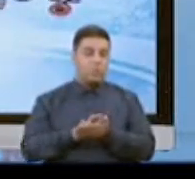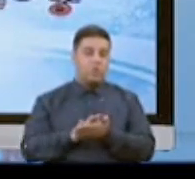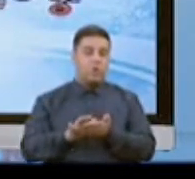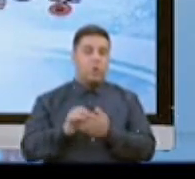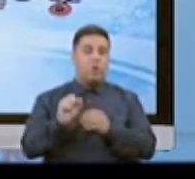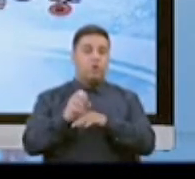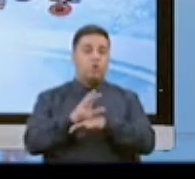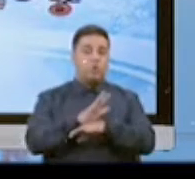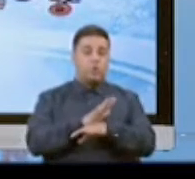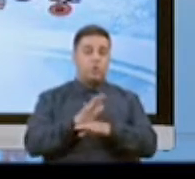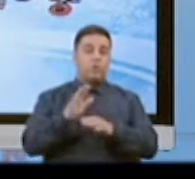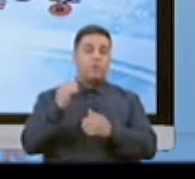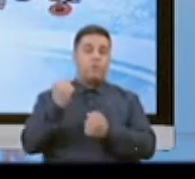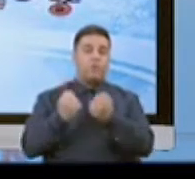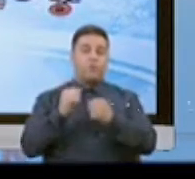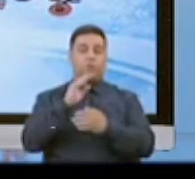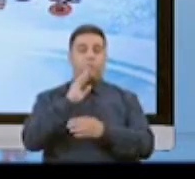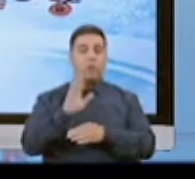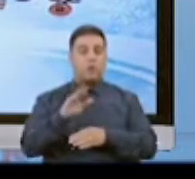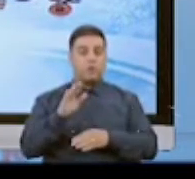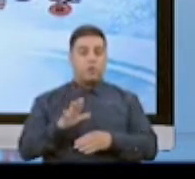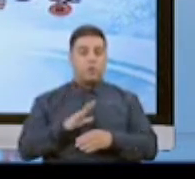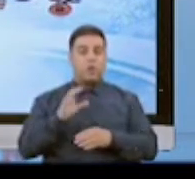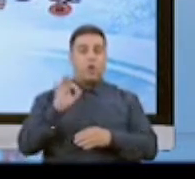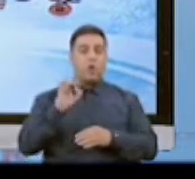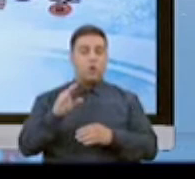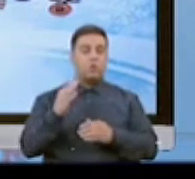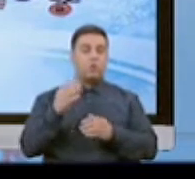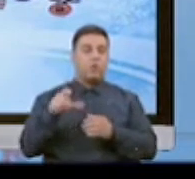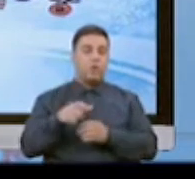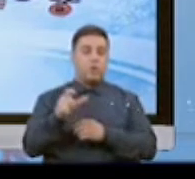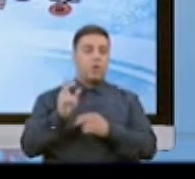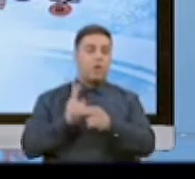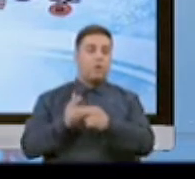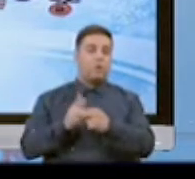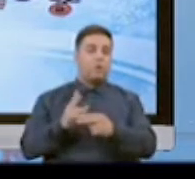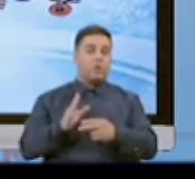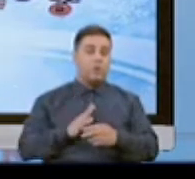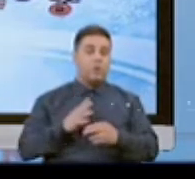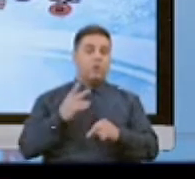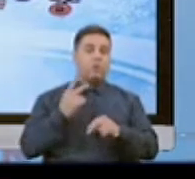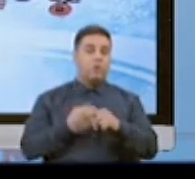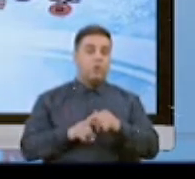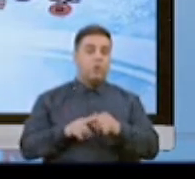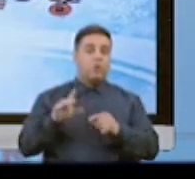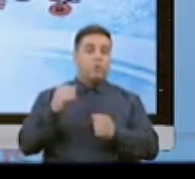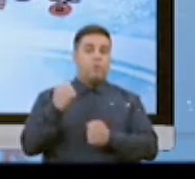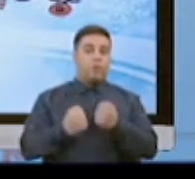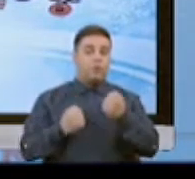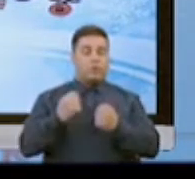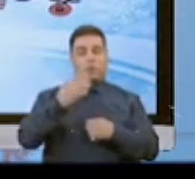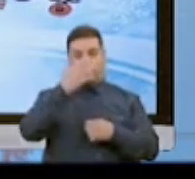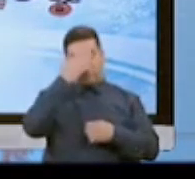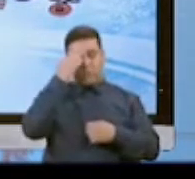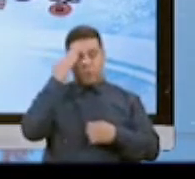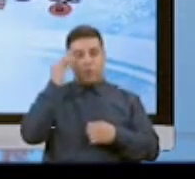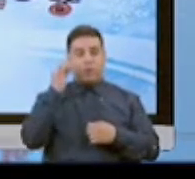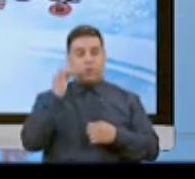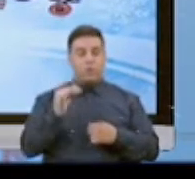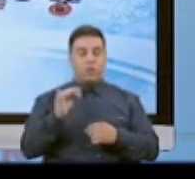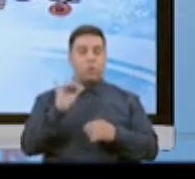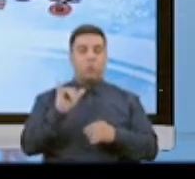Ёж с водителем болтал, от дороги отвлекал. Так его заговорил, что водитель забыл и